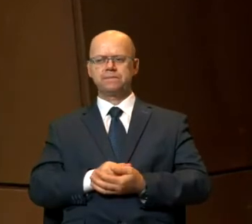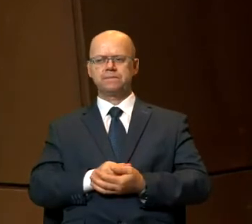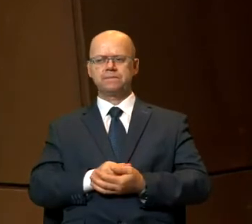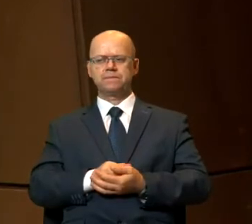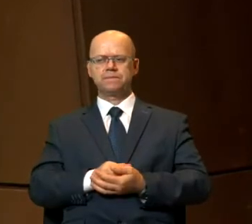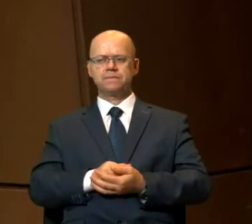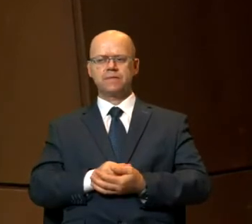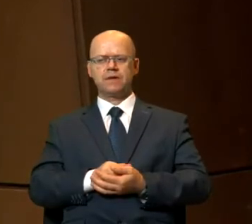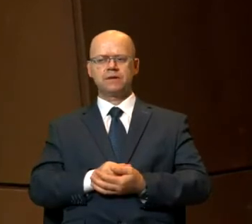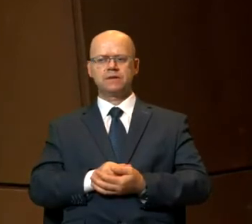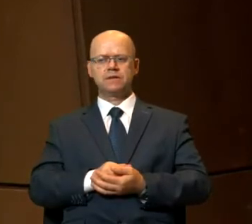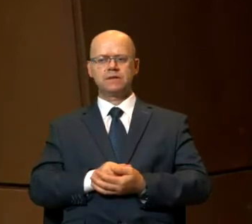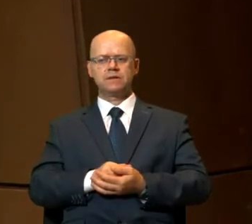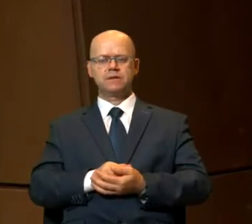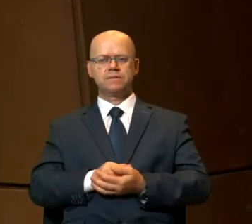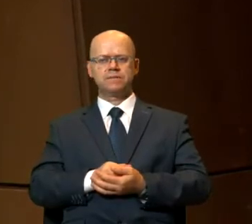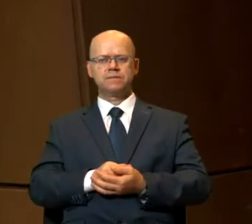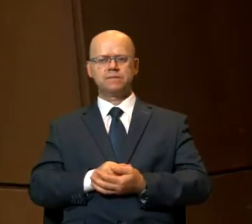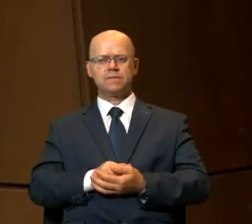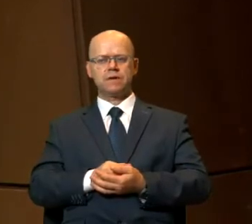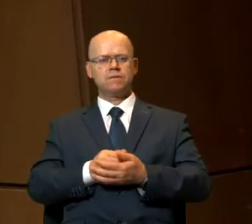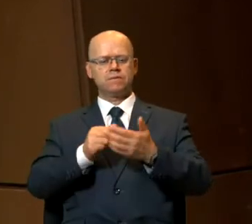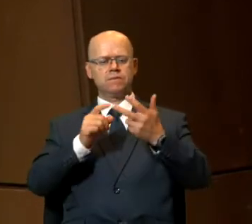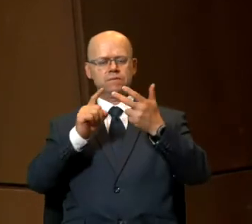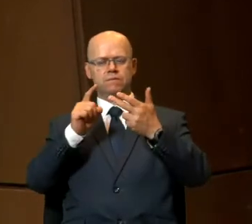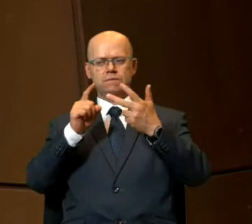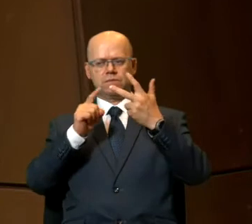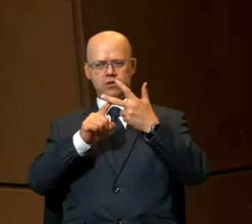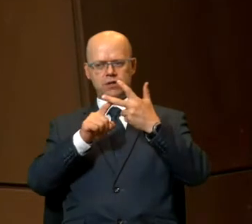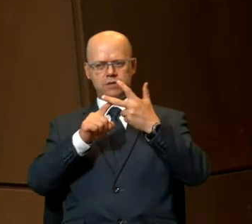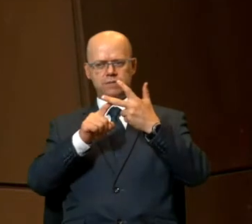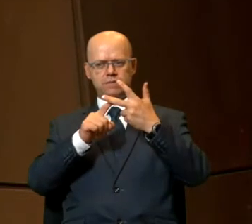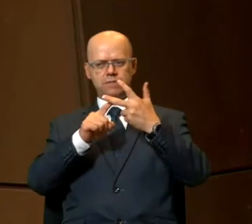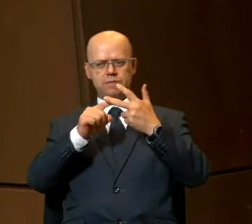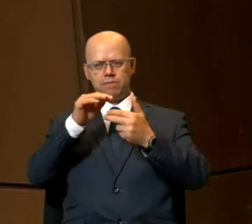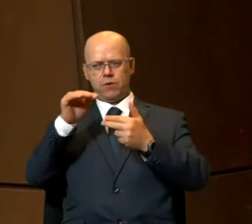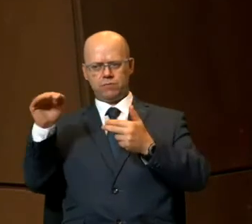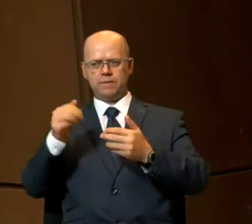muszę troszkę przyspieszyć. I w trzecim wymiarze,